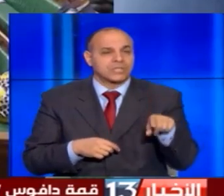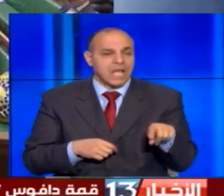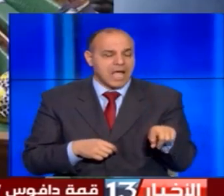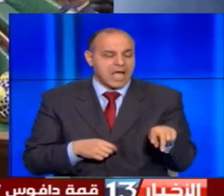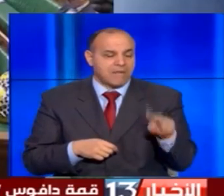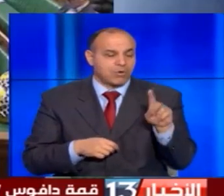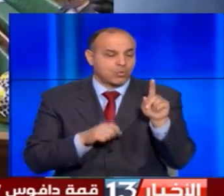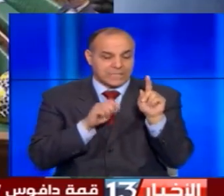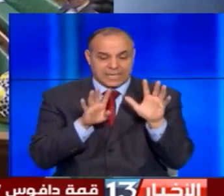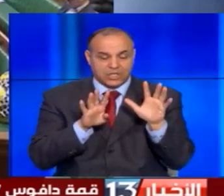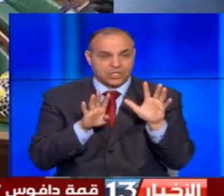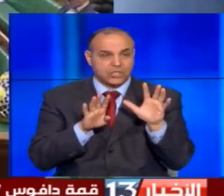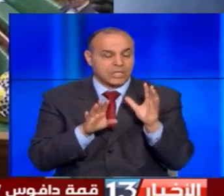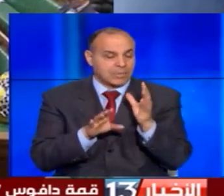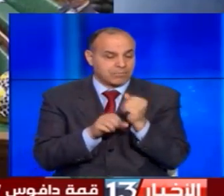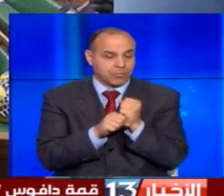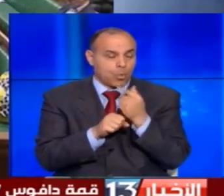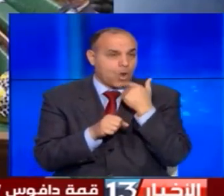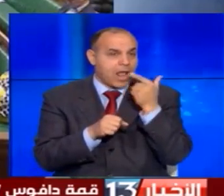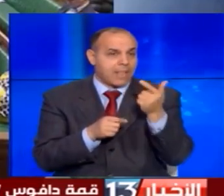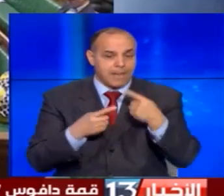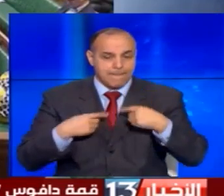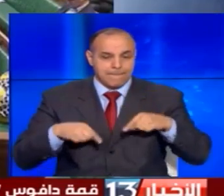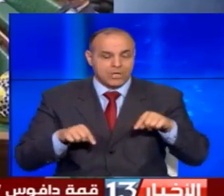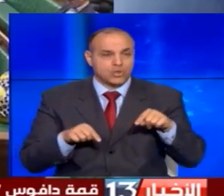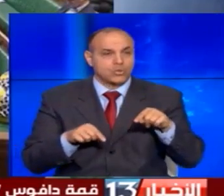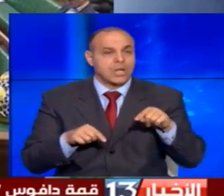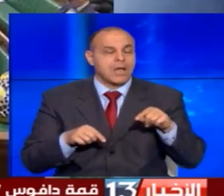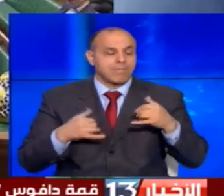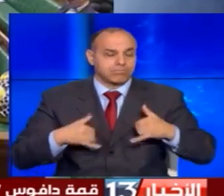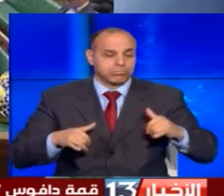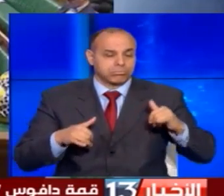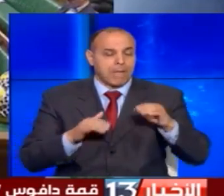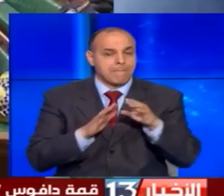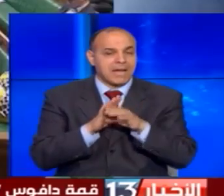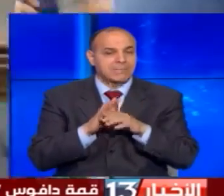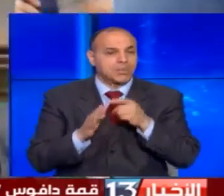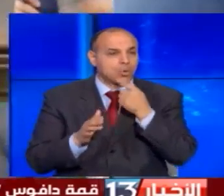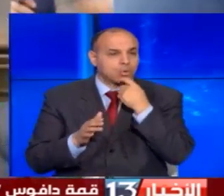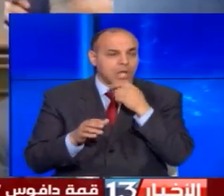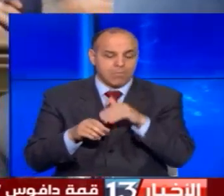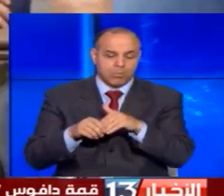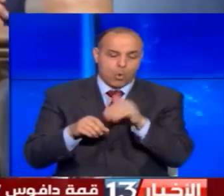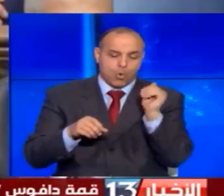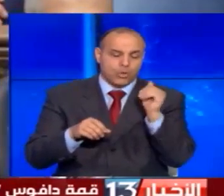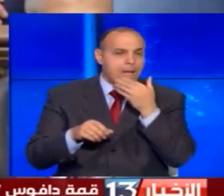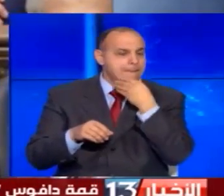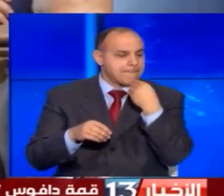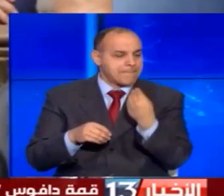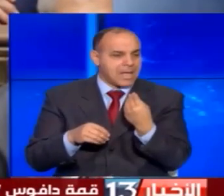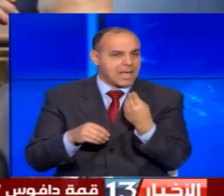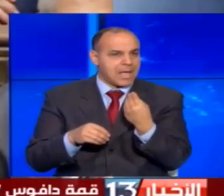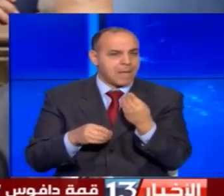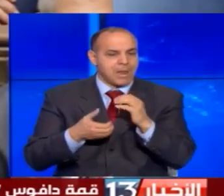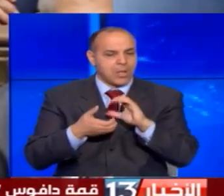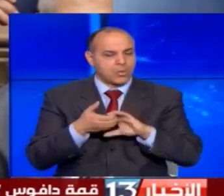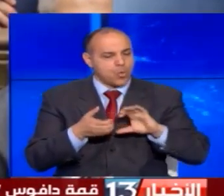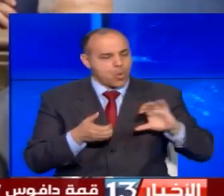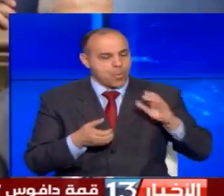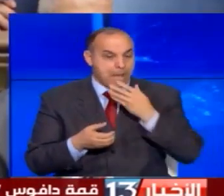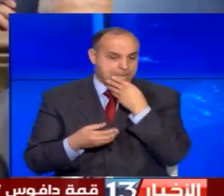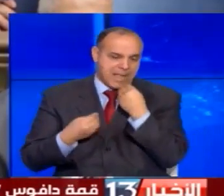و2000 في تحقيق قبول مجلس العموم البريطاني خطتها لخروج لائق من التكتل